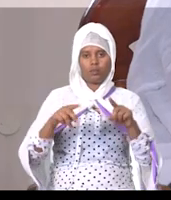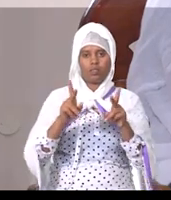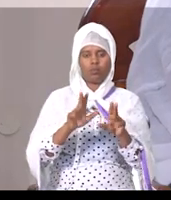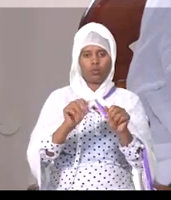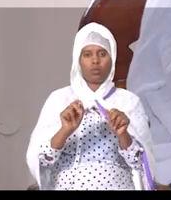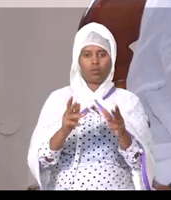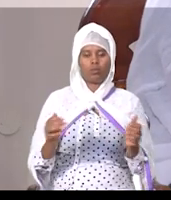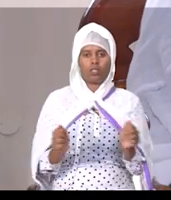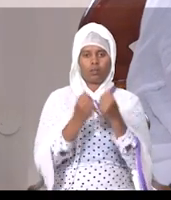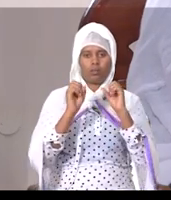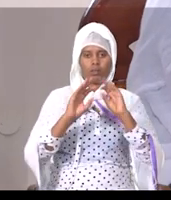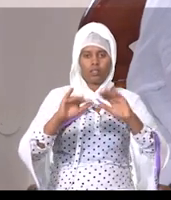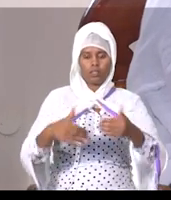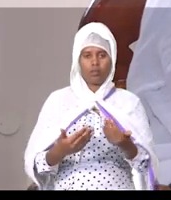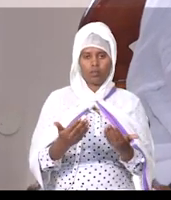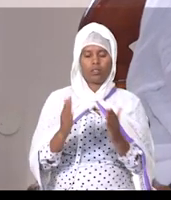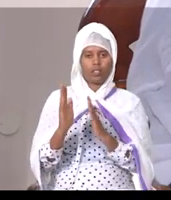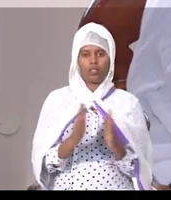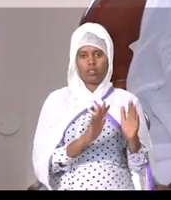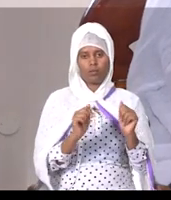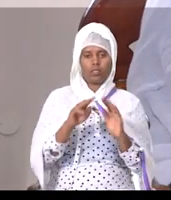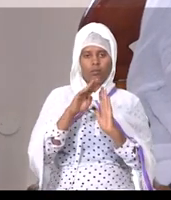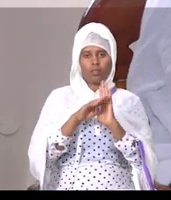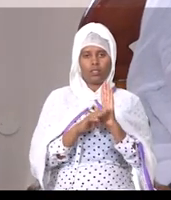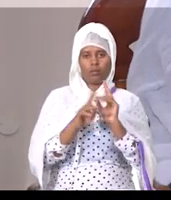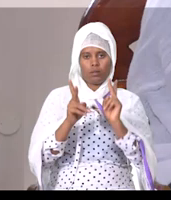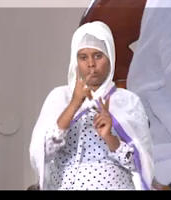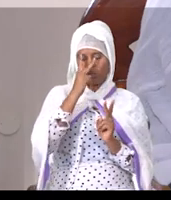حيزنا كن متس مخالنا بز أقات أمين نحبركو نلو مدى العلنية يزن